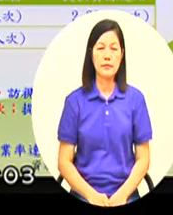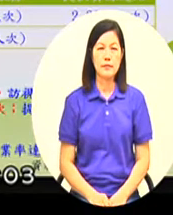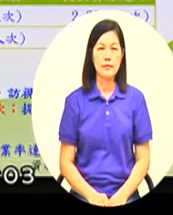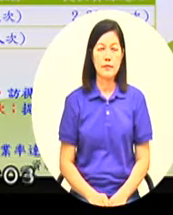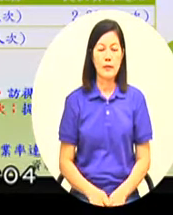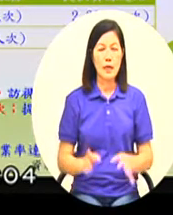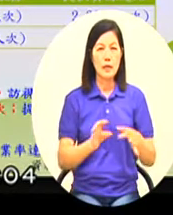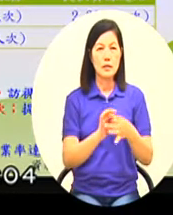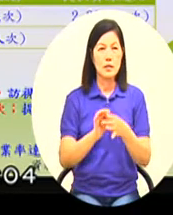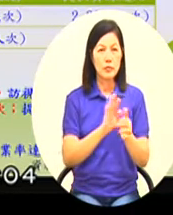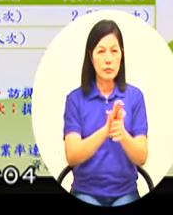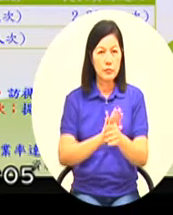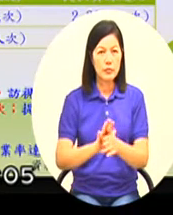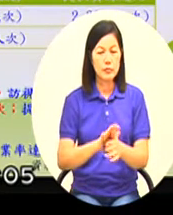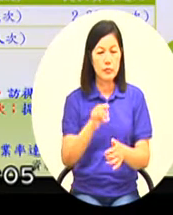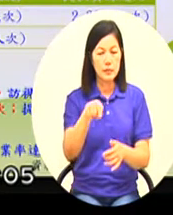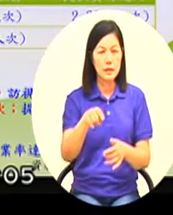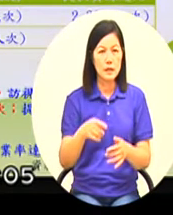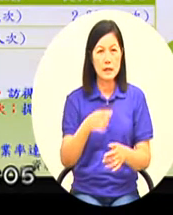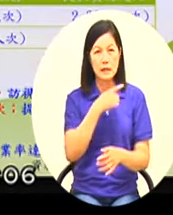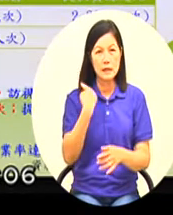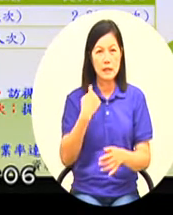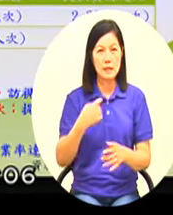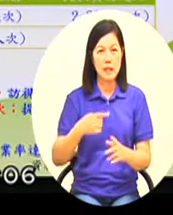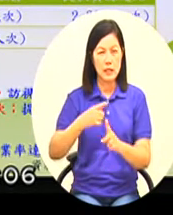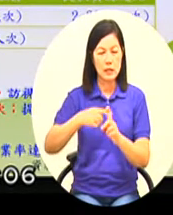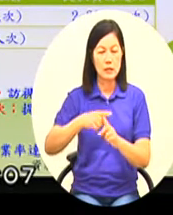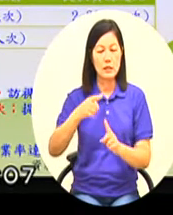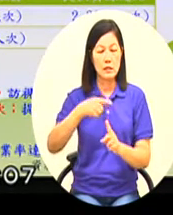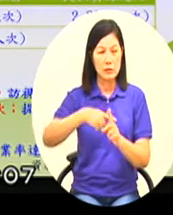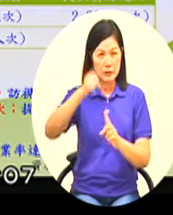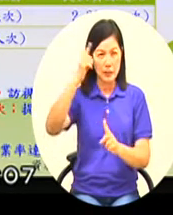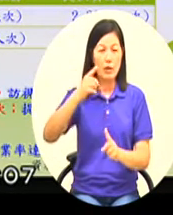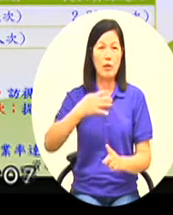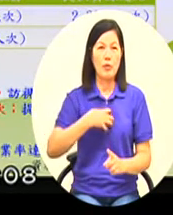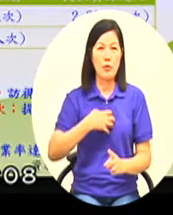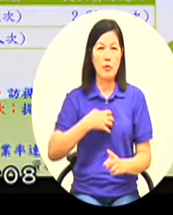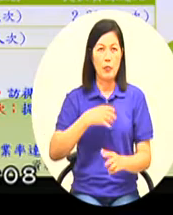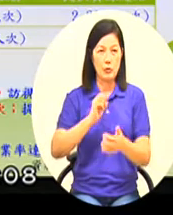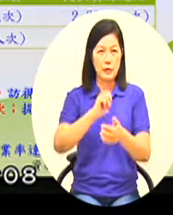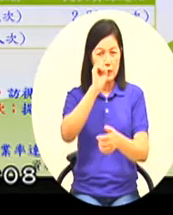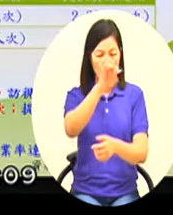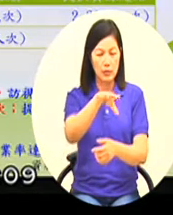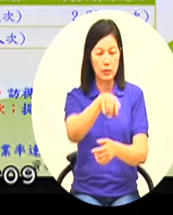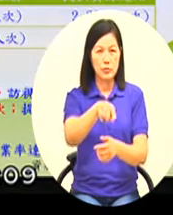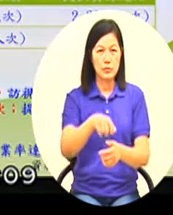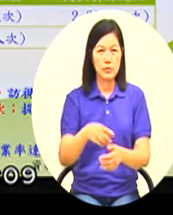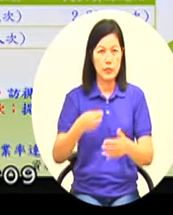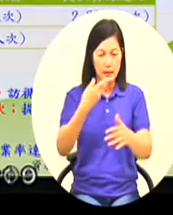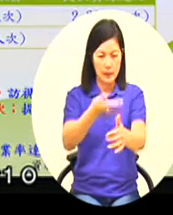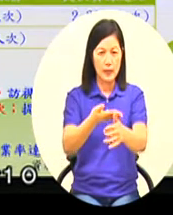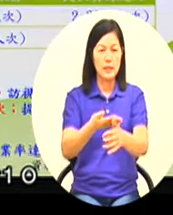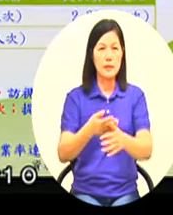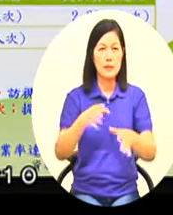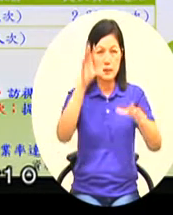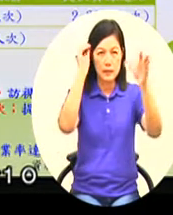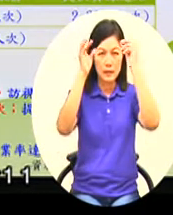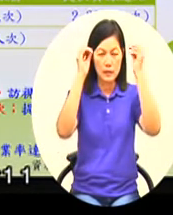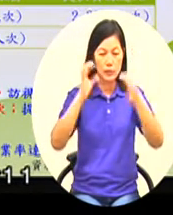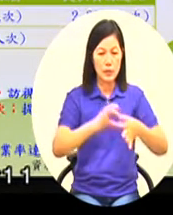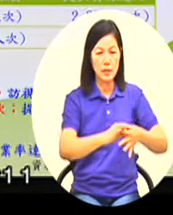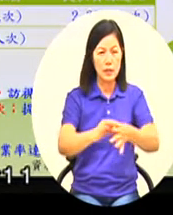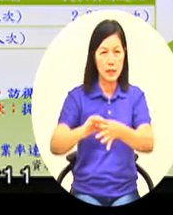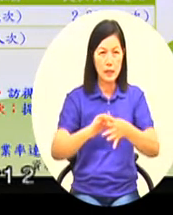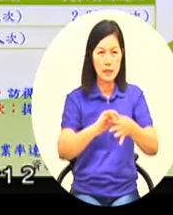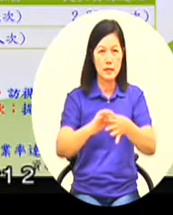个服务方面，包括自杀高风险的通报个案，以及我们的关怀访视，以及提供相关资源连结，我们就持续按照我们的